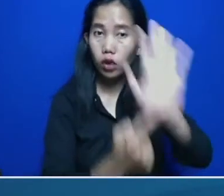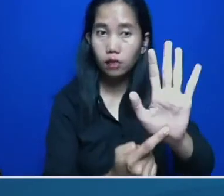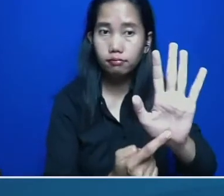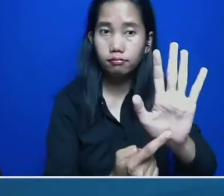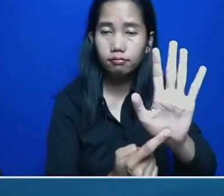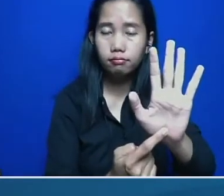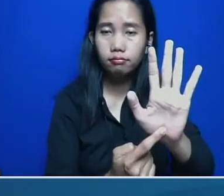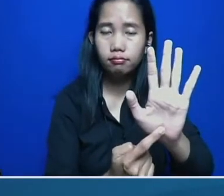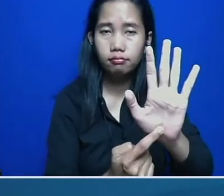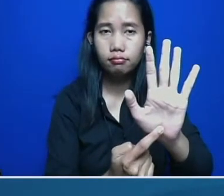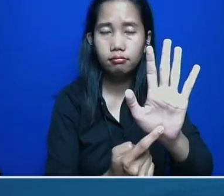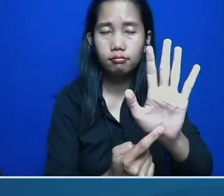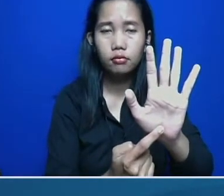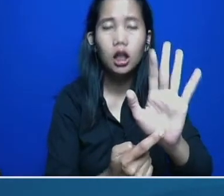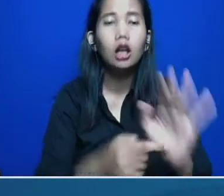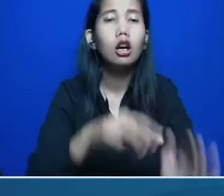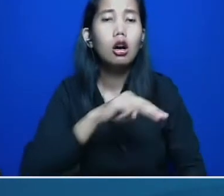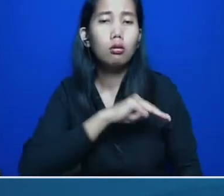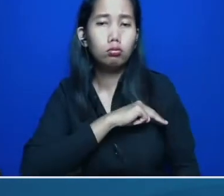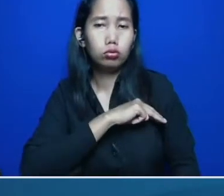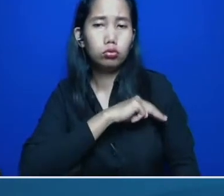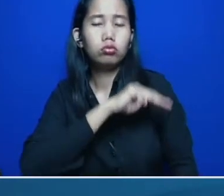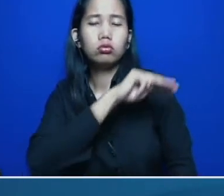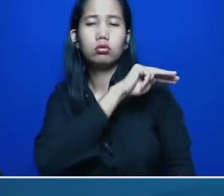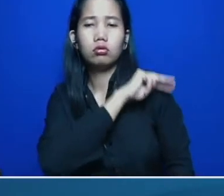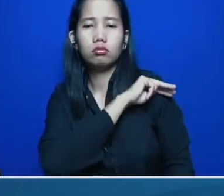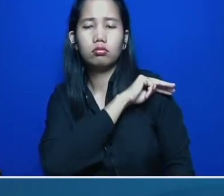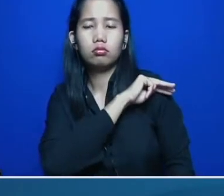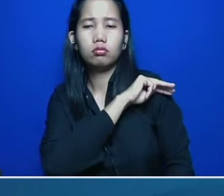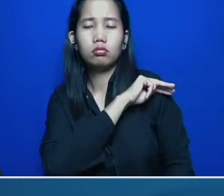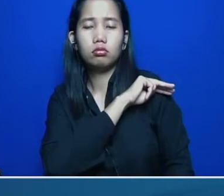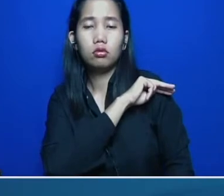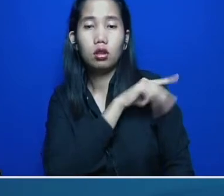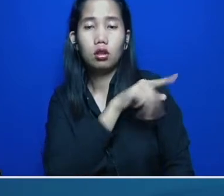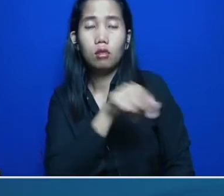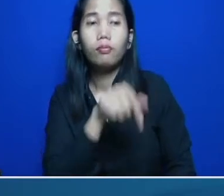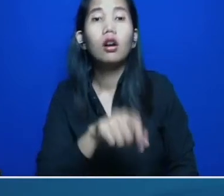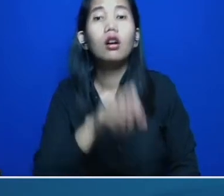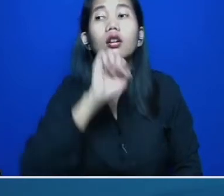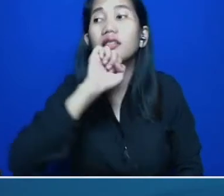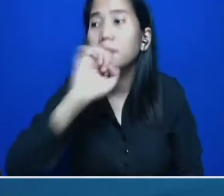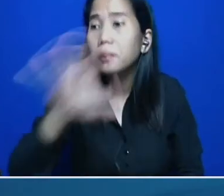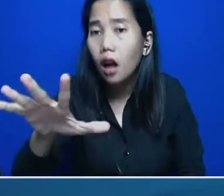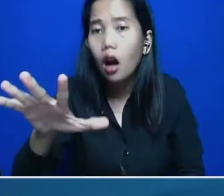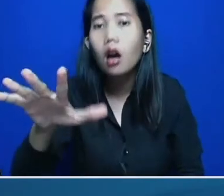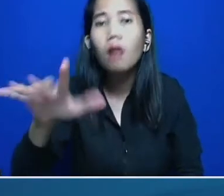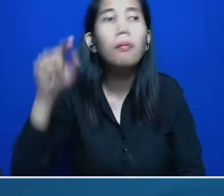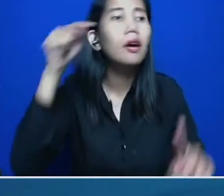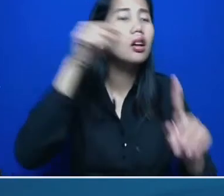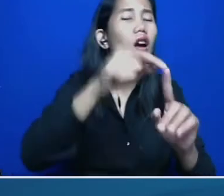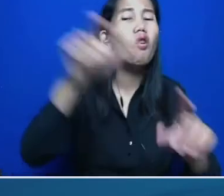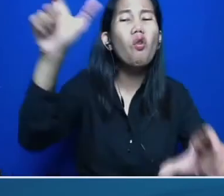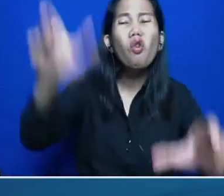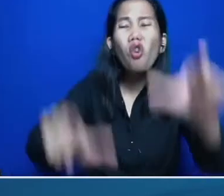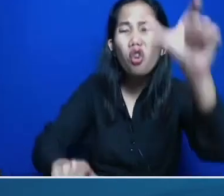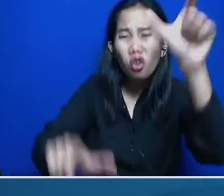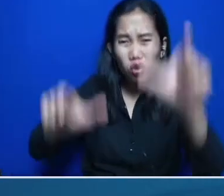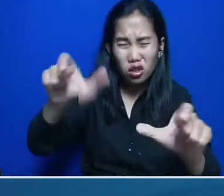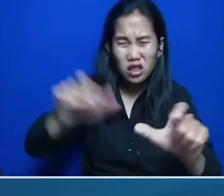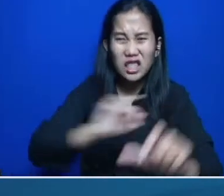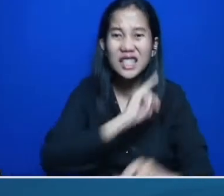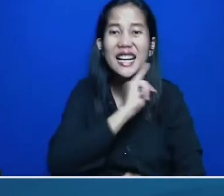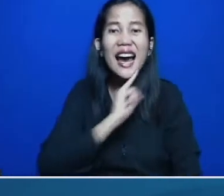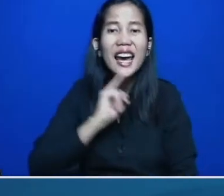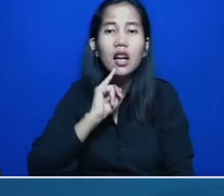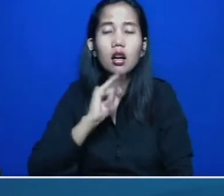kepada mereka katakanlah kepada orang Israel begini inilah binatang-binatang yang boleh kamu makan dari segala binatang